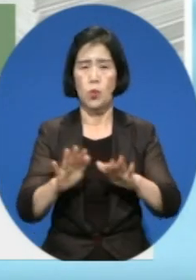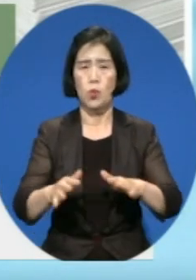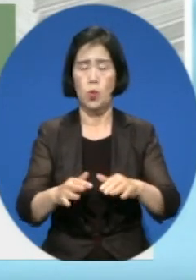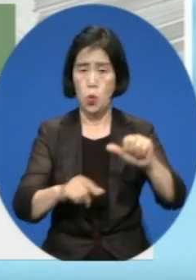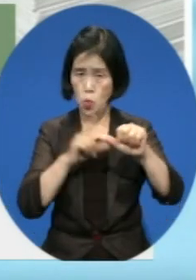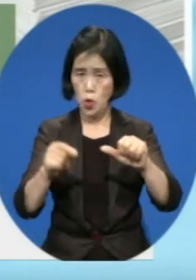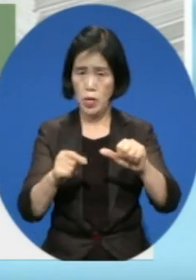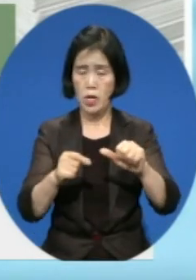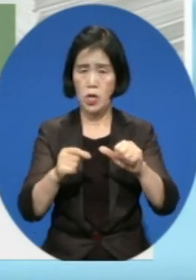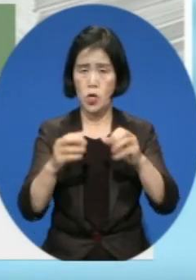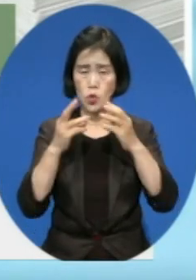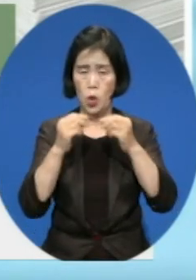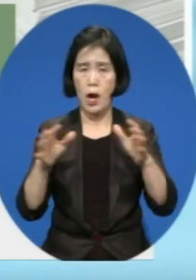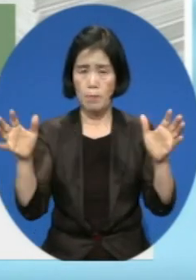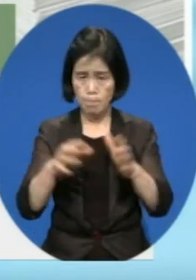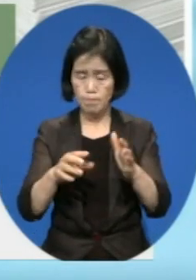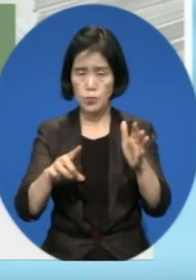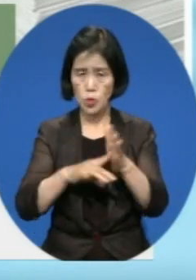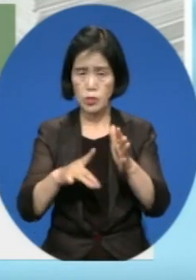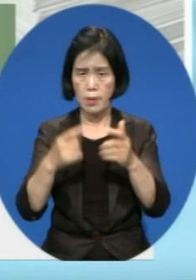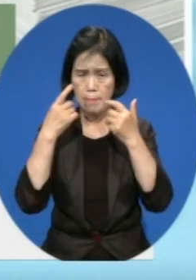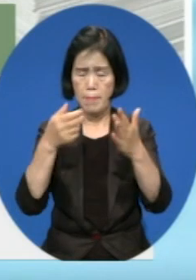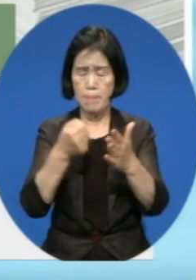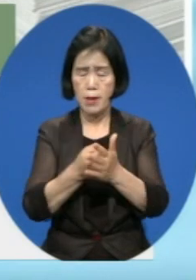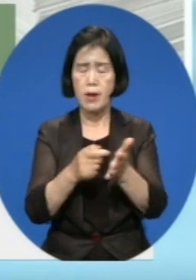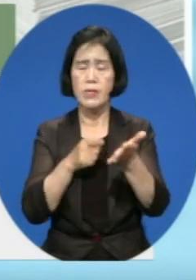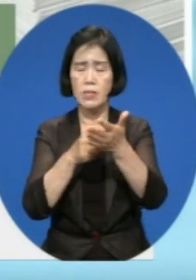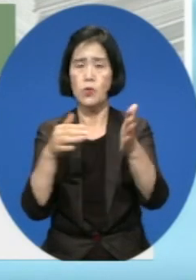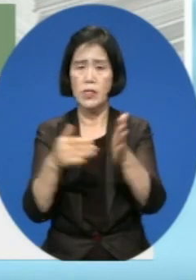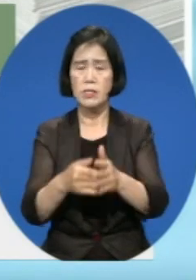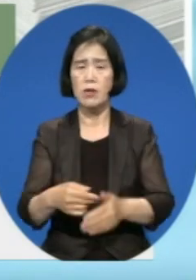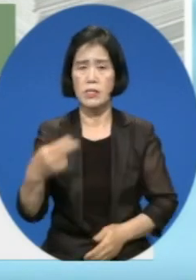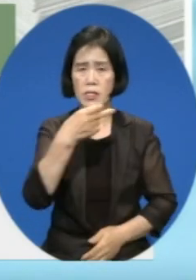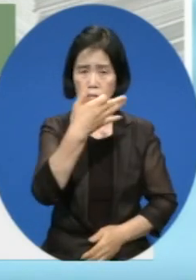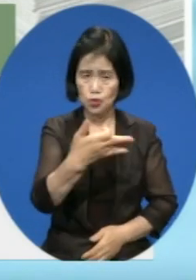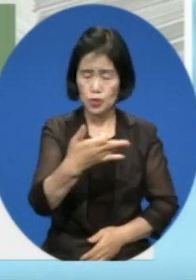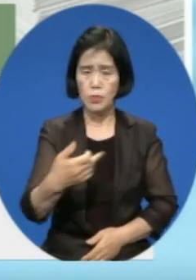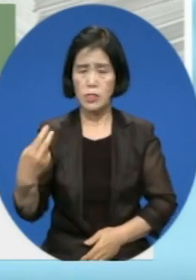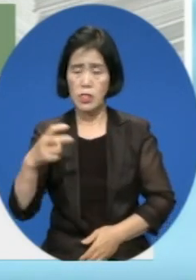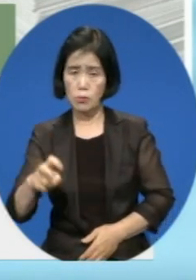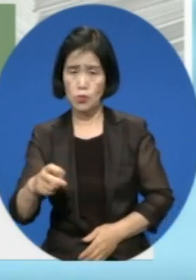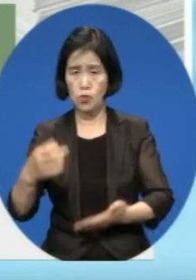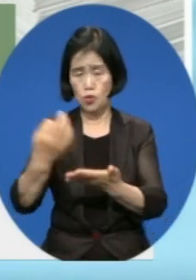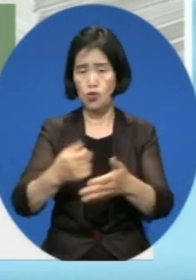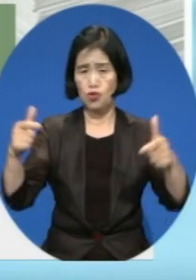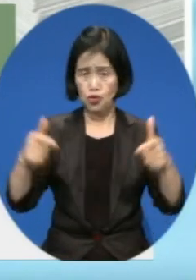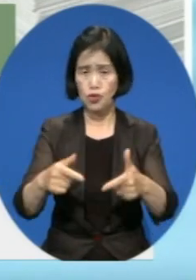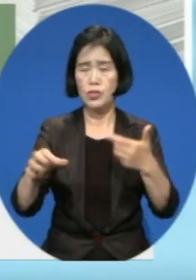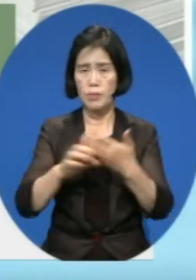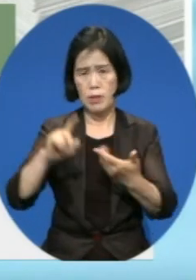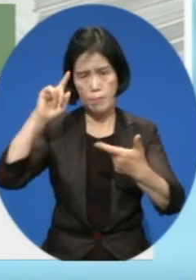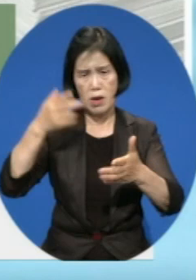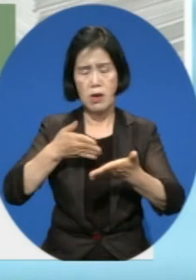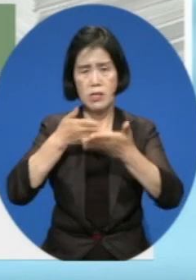종합소득세 신고를 하고 7월 정도면 전부 다 확정이 돼요. 그래서 19년보다 20년 소득이 줄었다고 하는 사람들 같은 경우에는 이의제기를 분명히 할 수